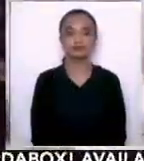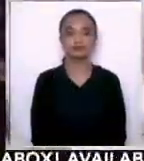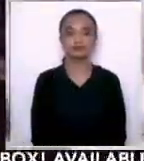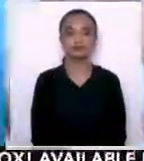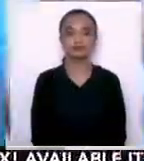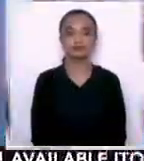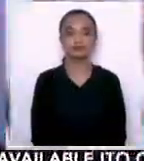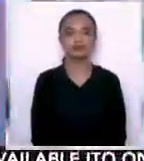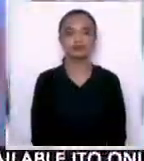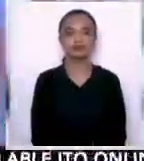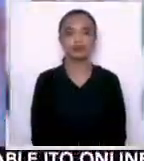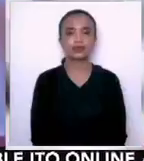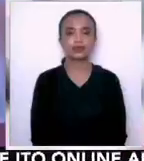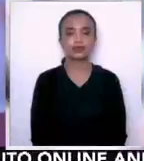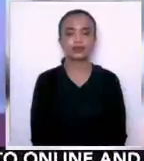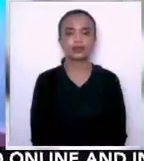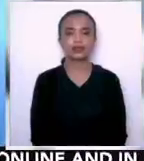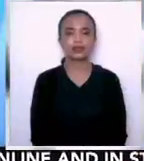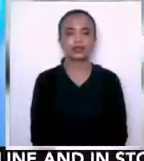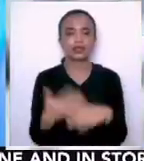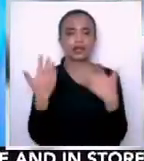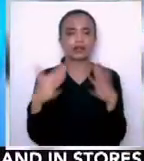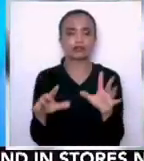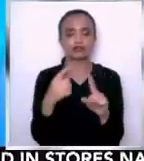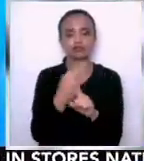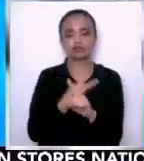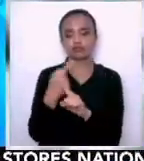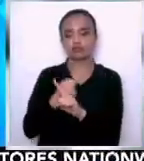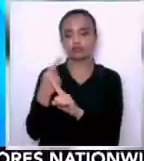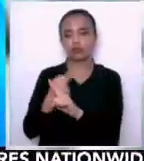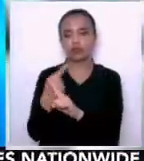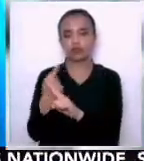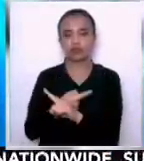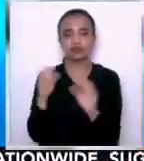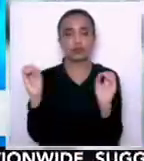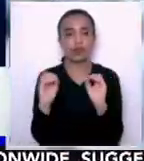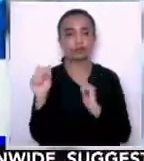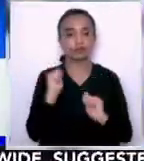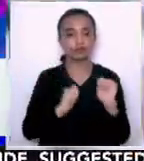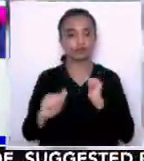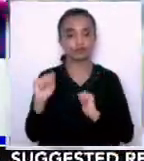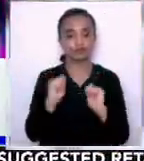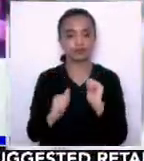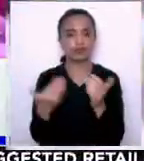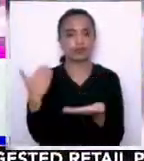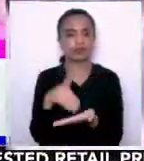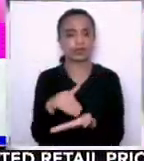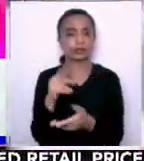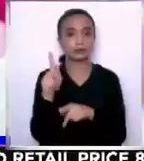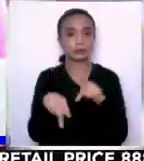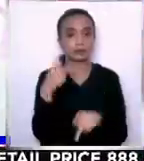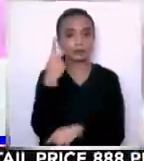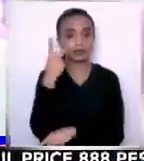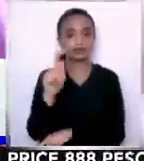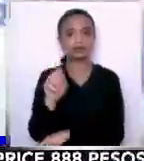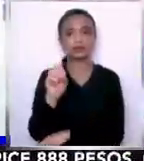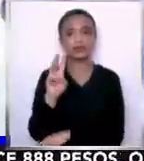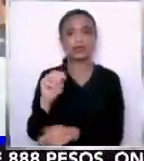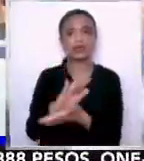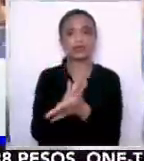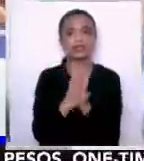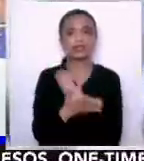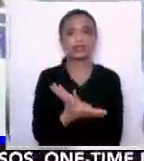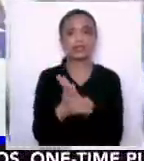Matapos ang ilang buwang hiatus sa showbiz, muling nasilayan ng publiko si Tom Rodriguez na naging special judge sa nagdaang